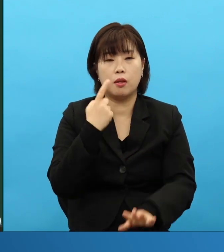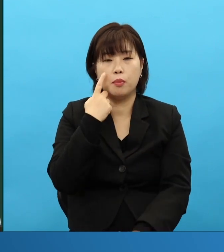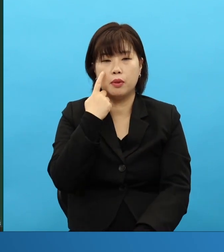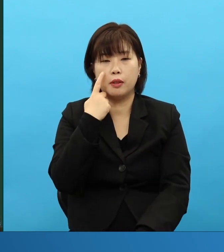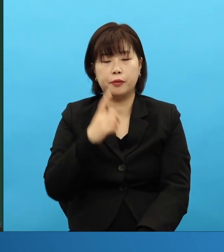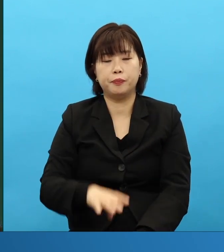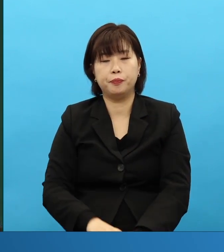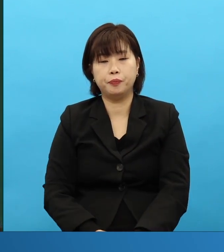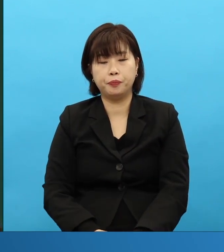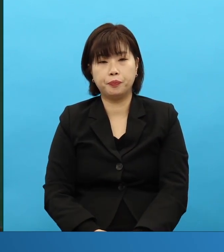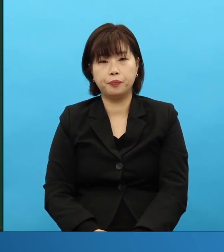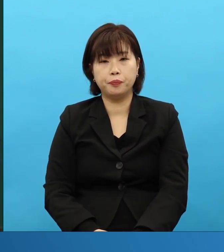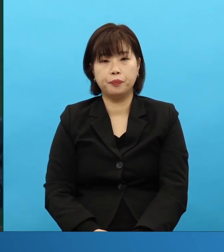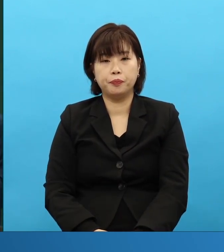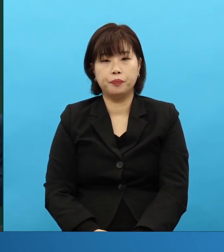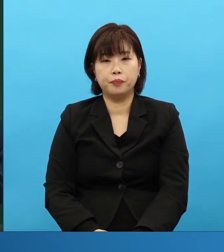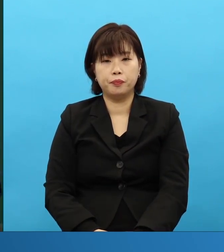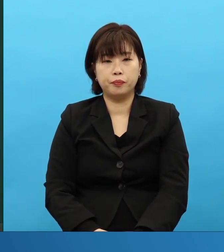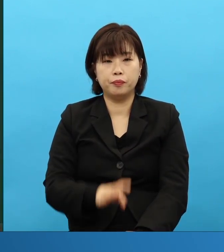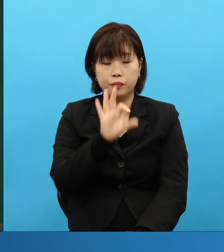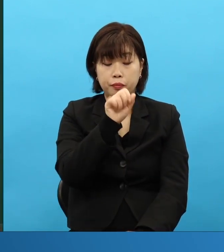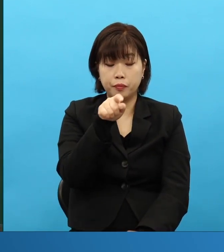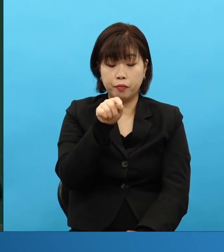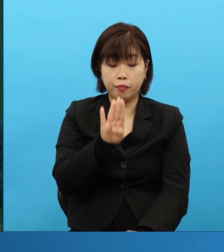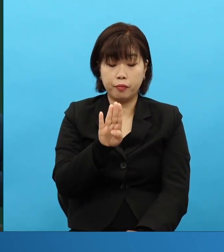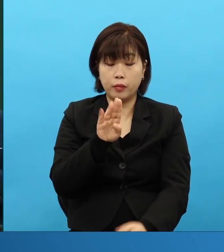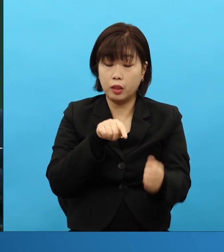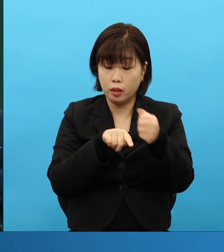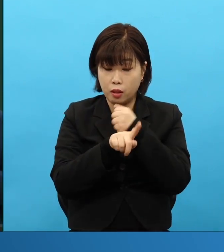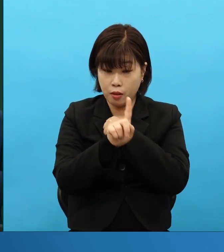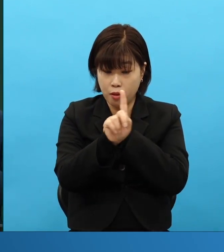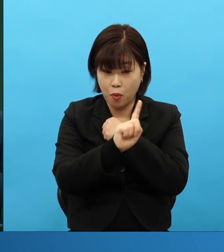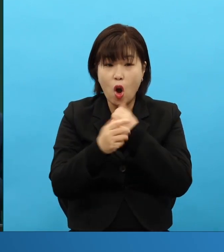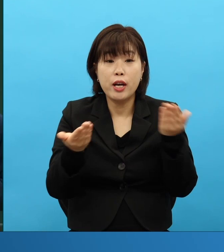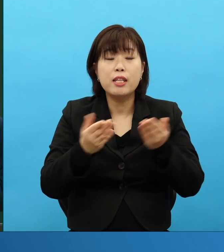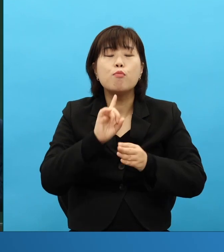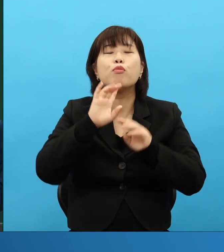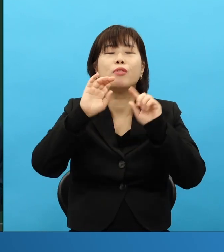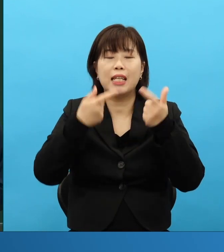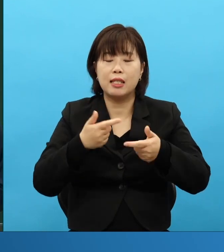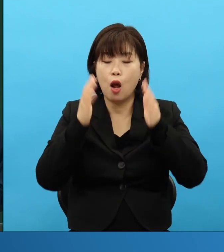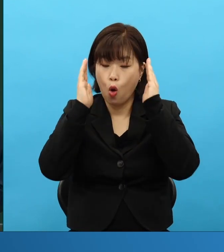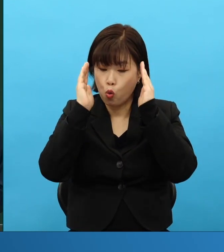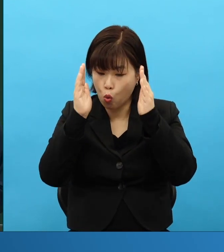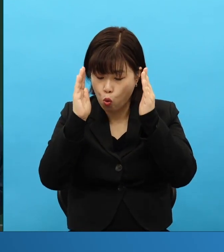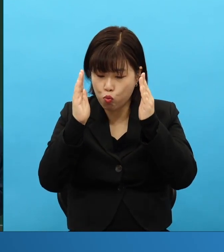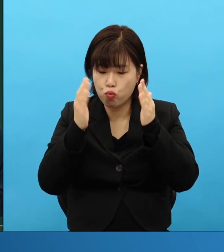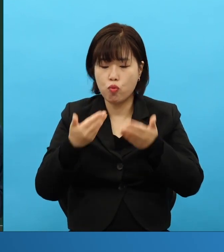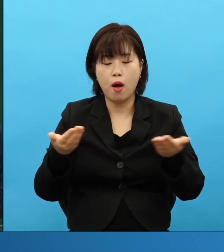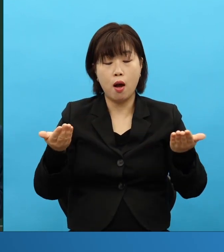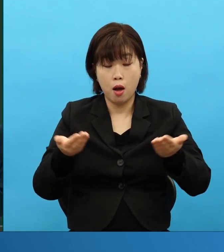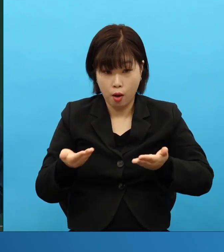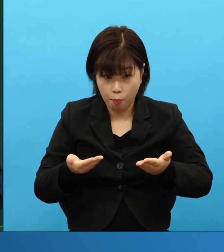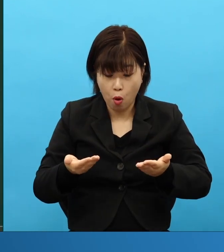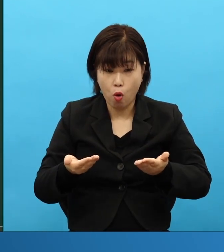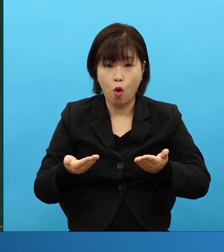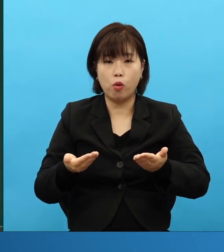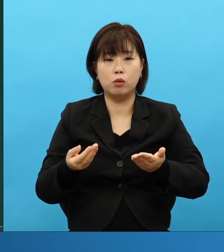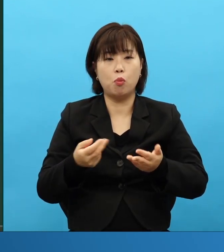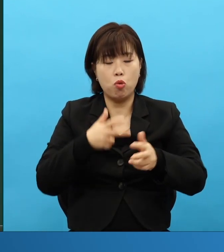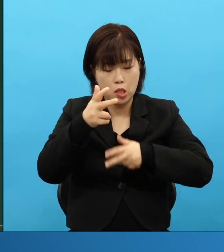it's your studies, your business, your job. 여기에 연결시켜야 돼요. Connect 777 to that. 그러면 여기서 연결시킬 때